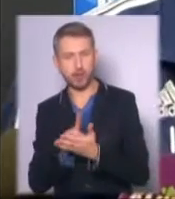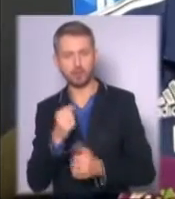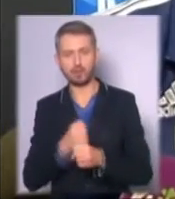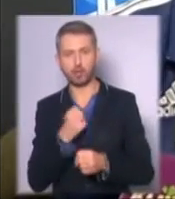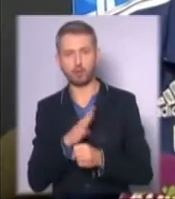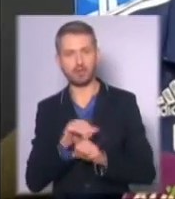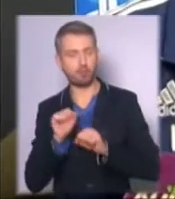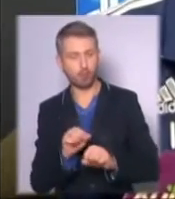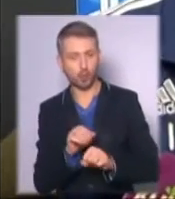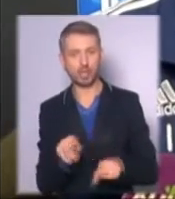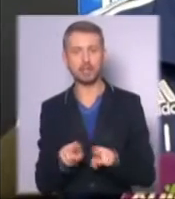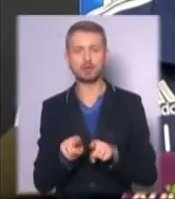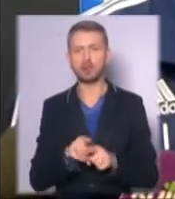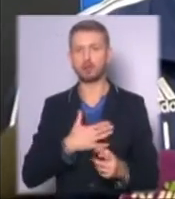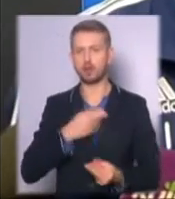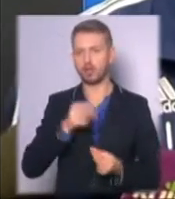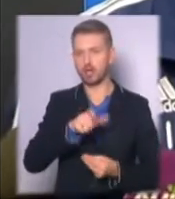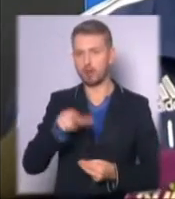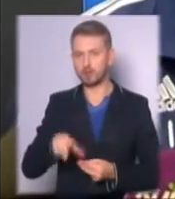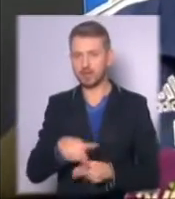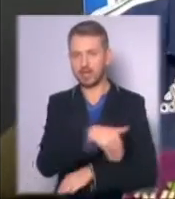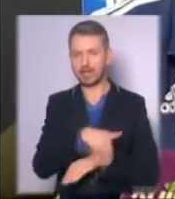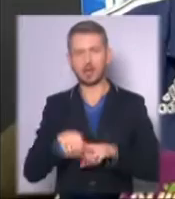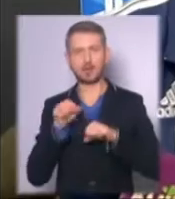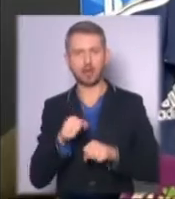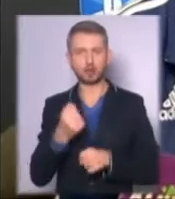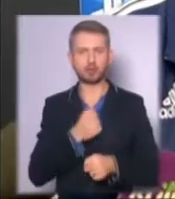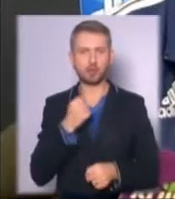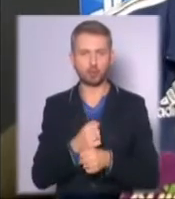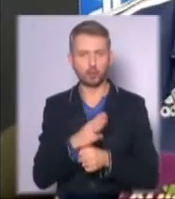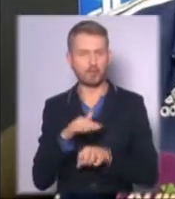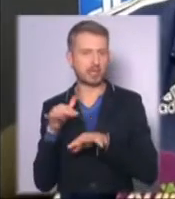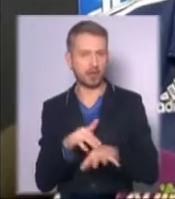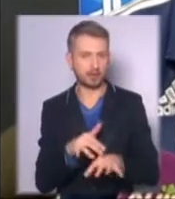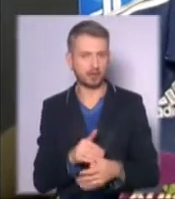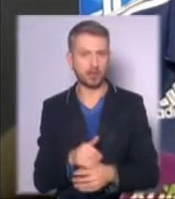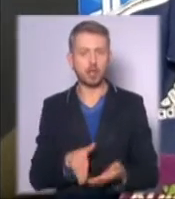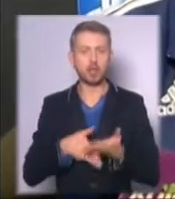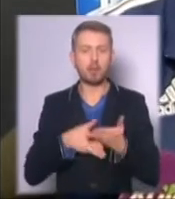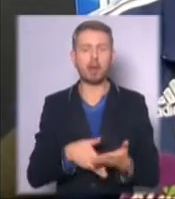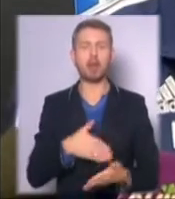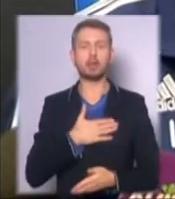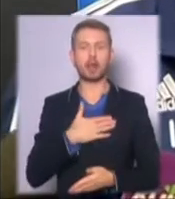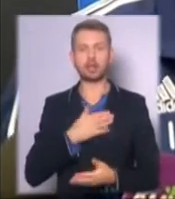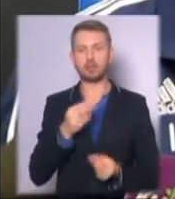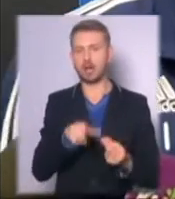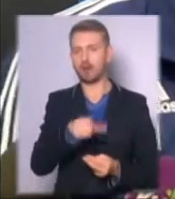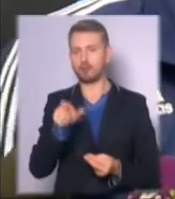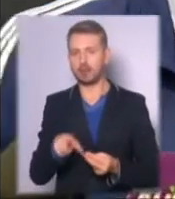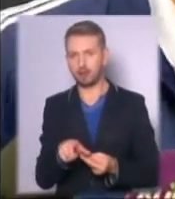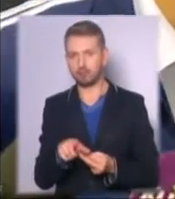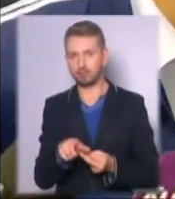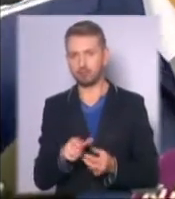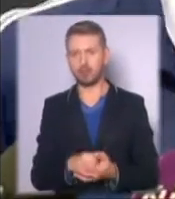обороні. І так само наші гравці лінії захисту відпрацьовували в атаці. Допомагали нашим гравцям